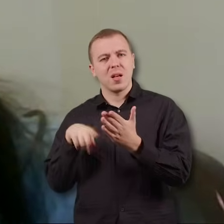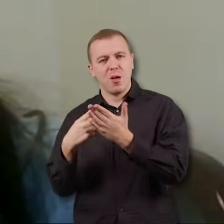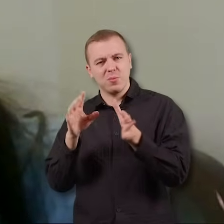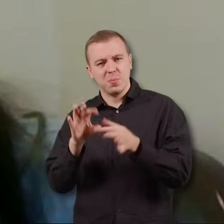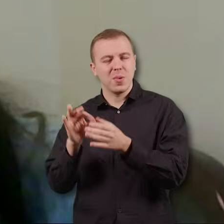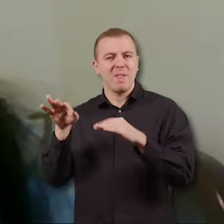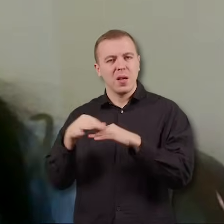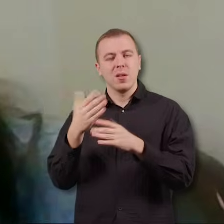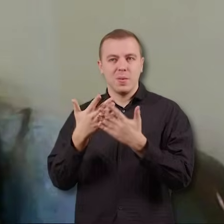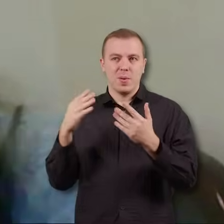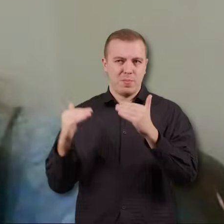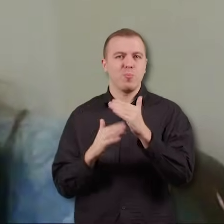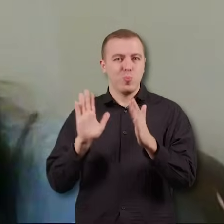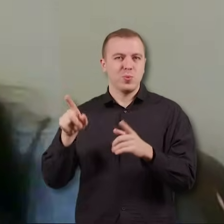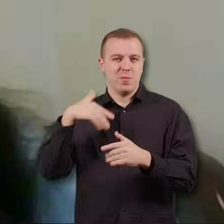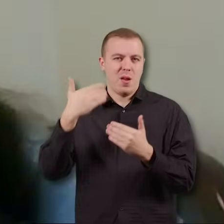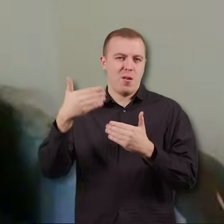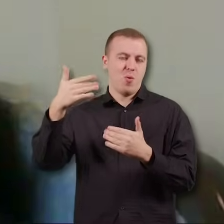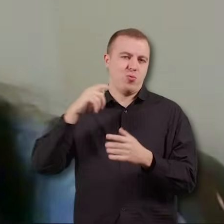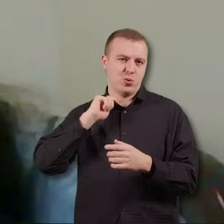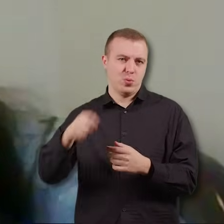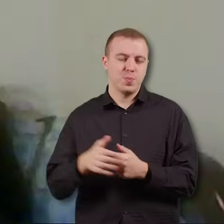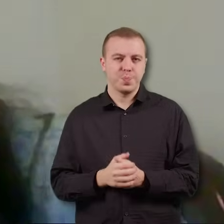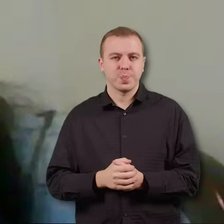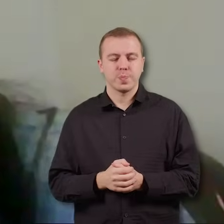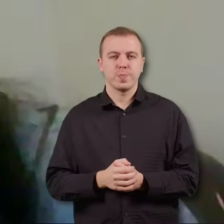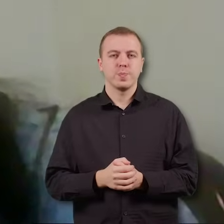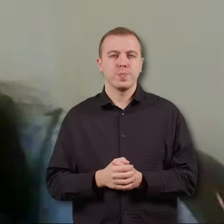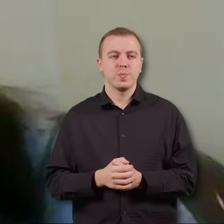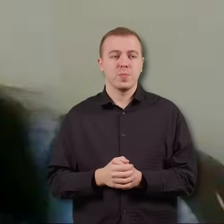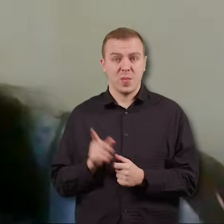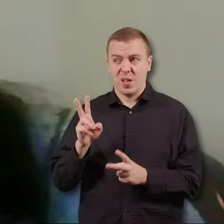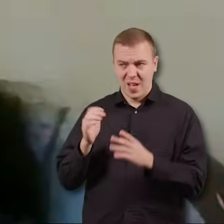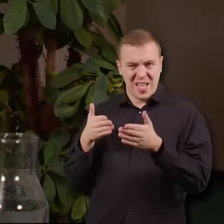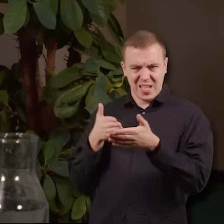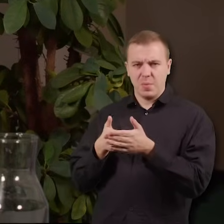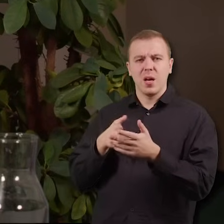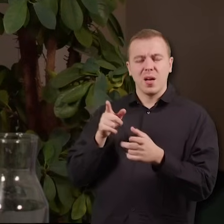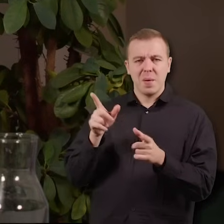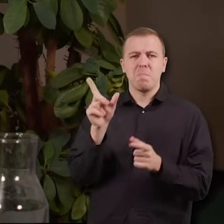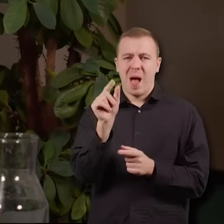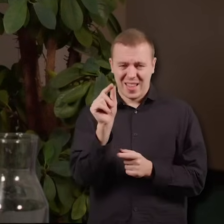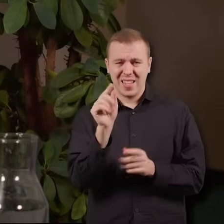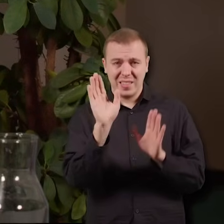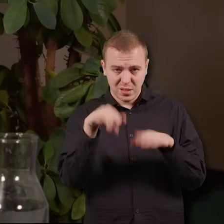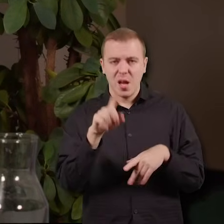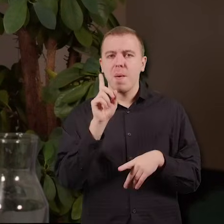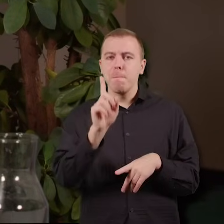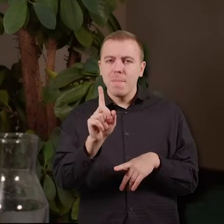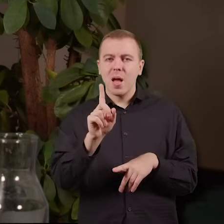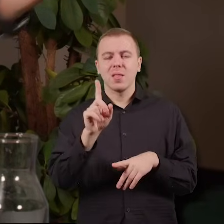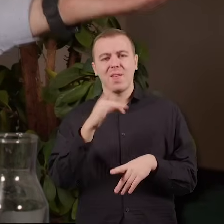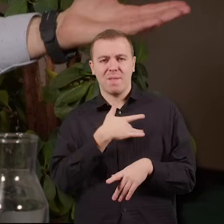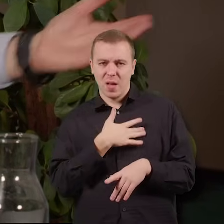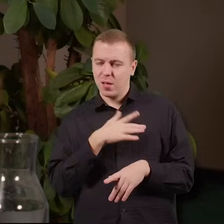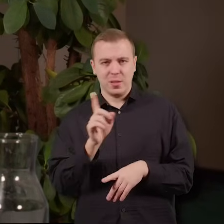jie greičiausia potekstėje tikisi po šito partnerystės įstatymo. Čia jums riba. Partnerystė taip, bet įsivaikinimas vienos lyties